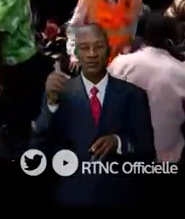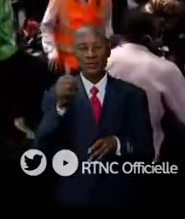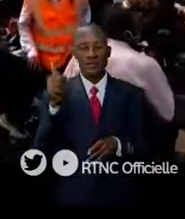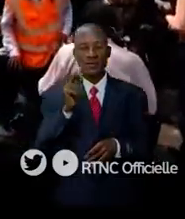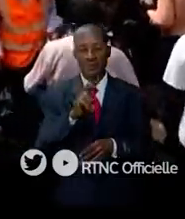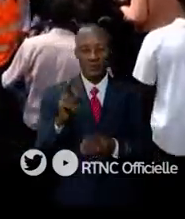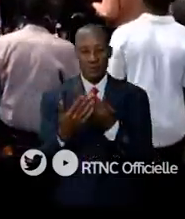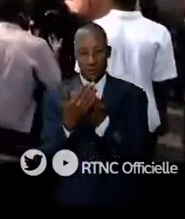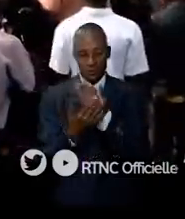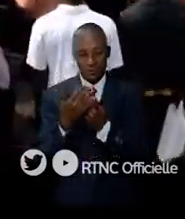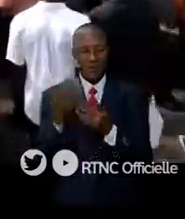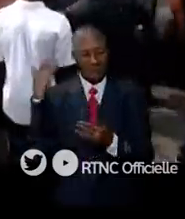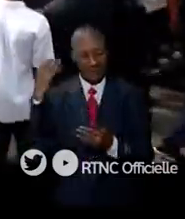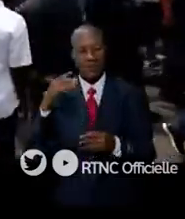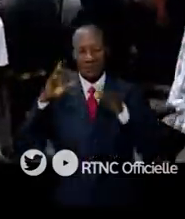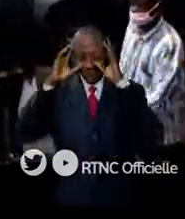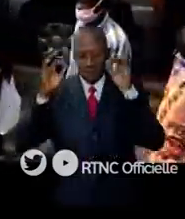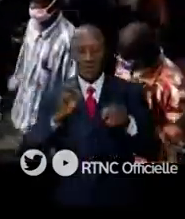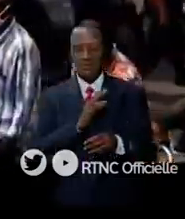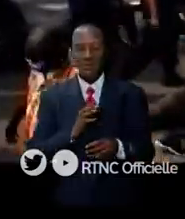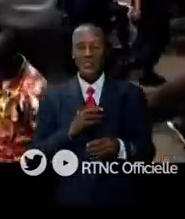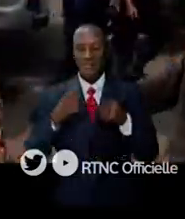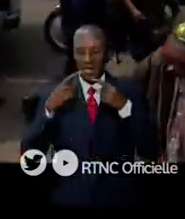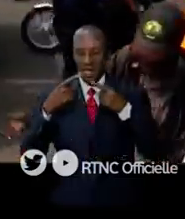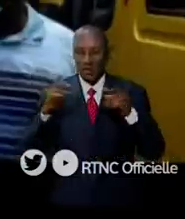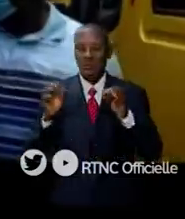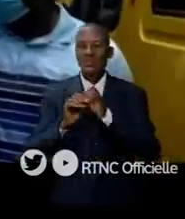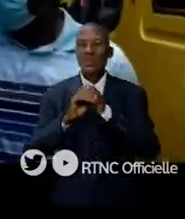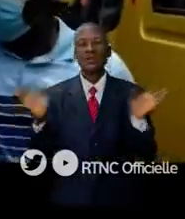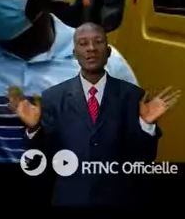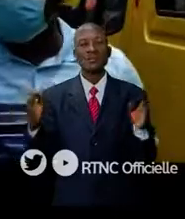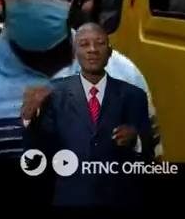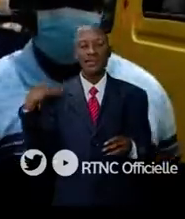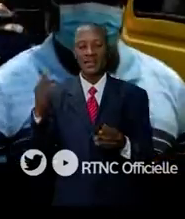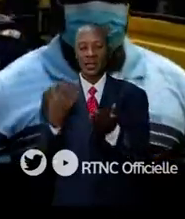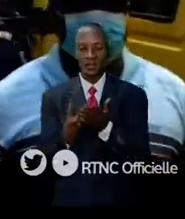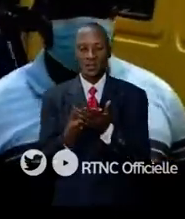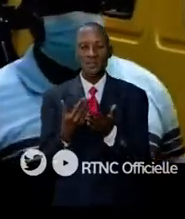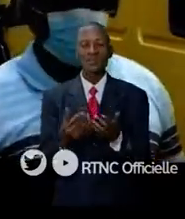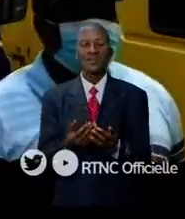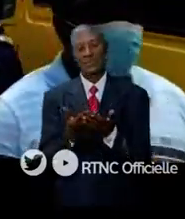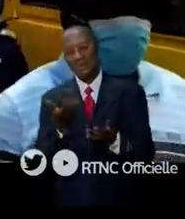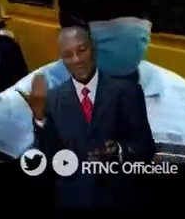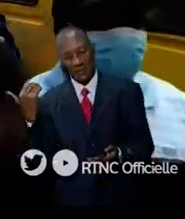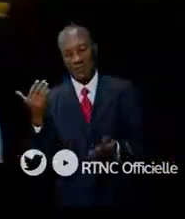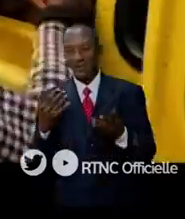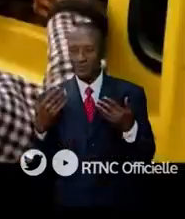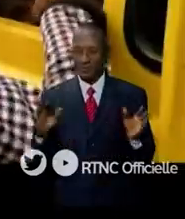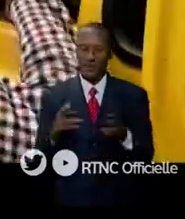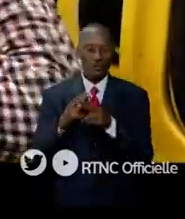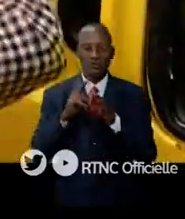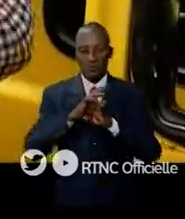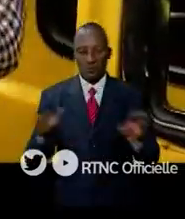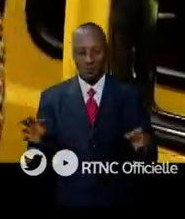l'État, Félix-Antoine Tshisekedi Tshilombo, a levé officiellement l'état d'urgence sur l'ensemble du territoire national. Mesure qui a